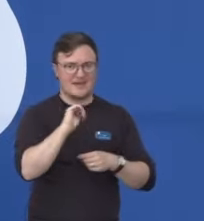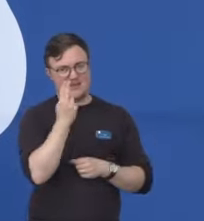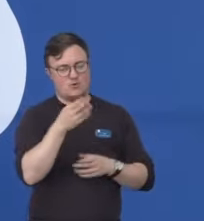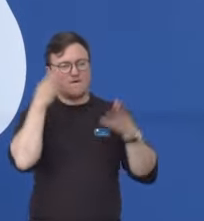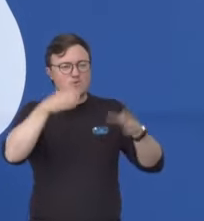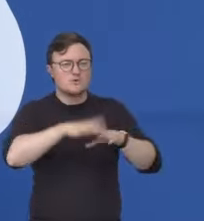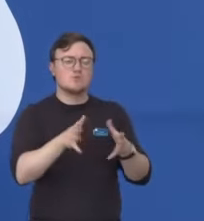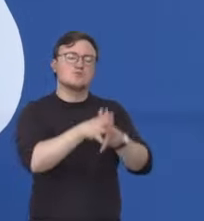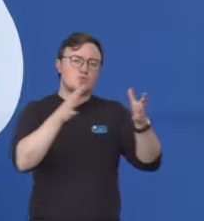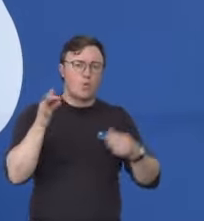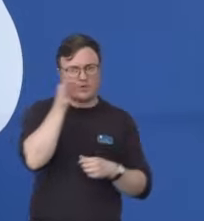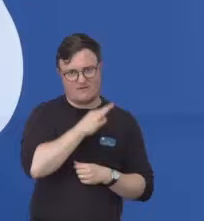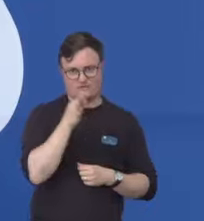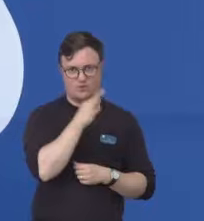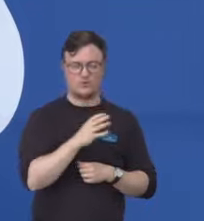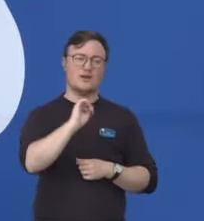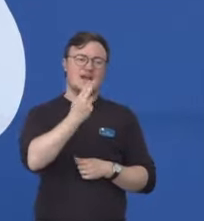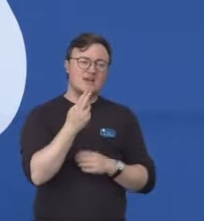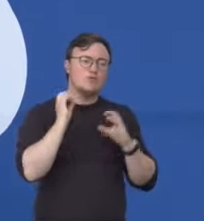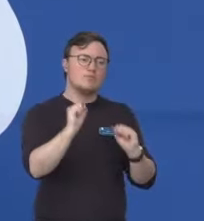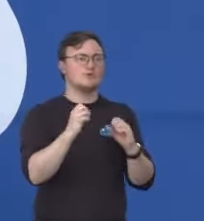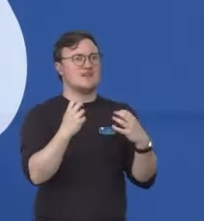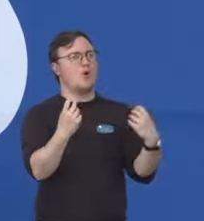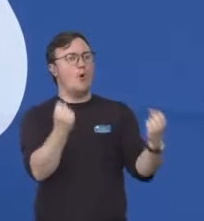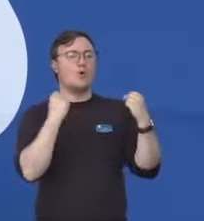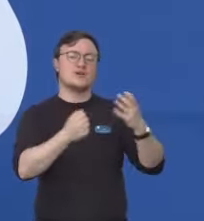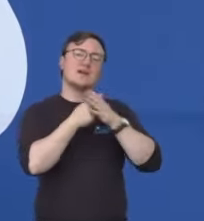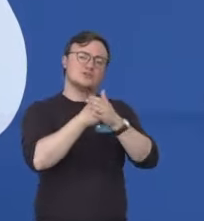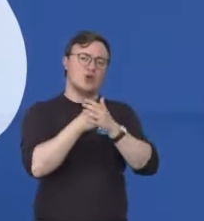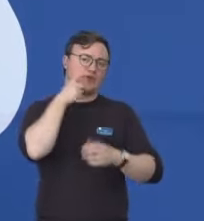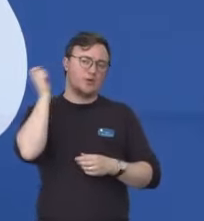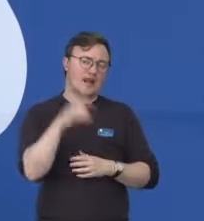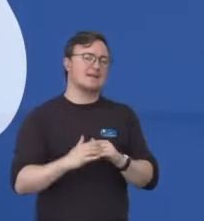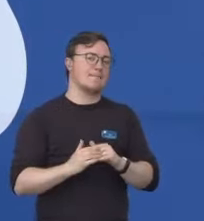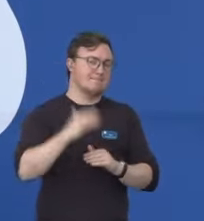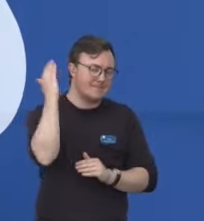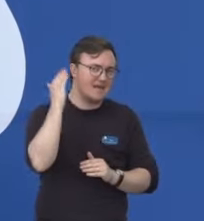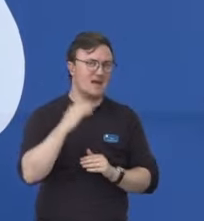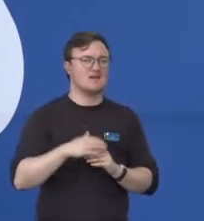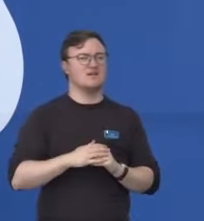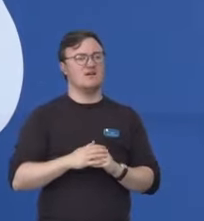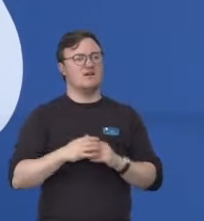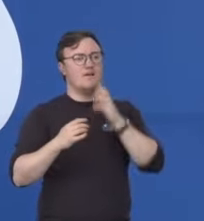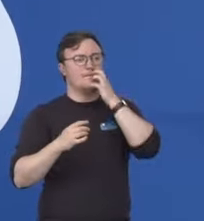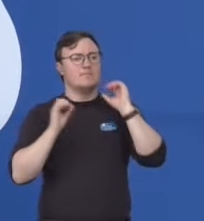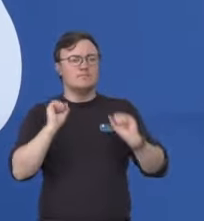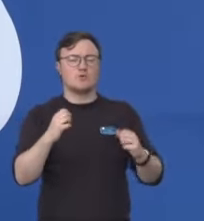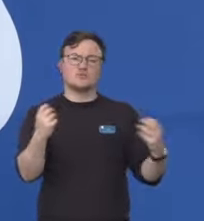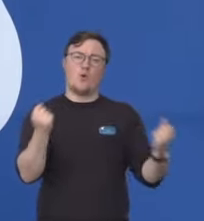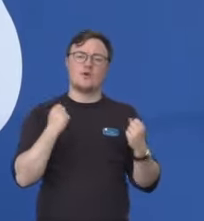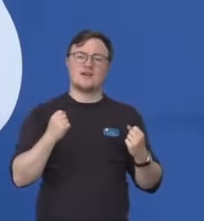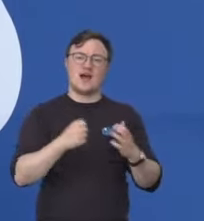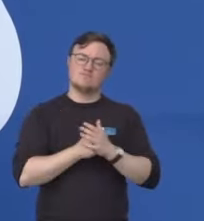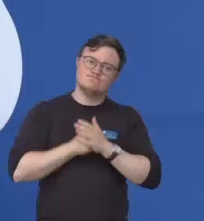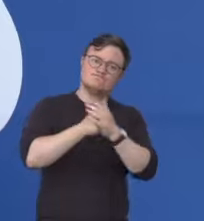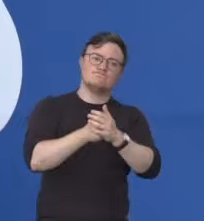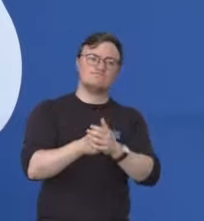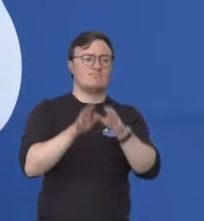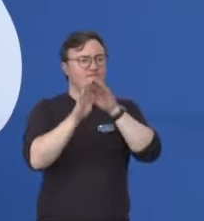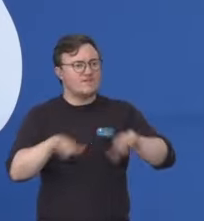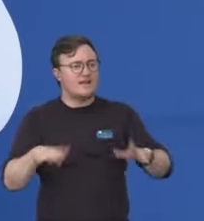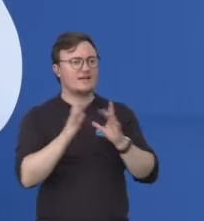Vi behöver ett EU som orkar stödja Ukraina mer, som orkar stå upp för fred och frihet och demokrati i hela världen.